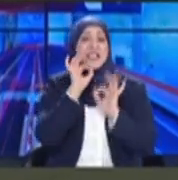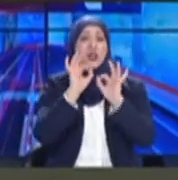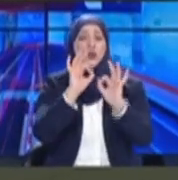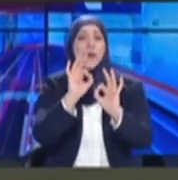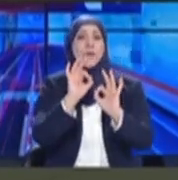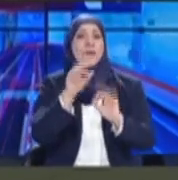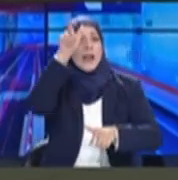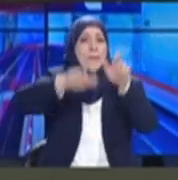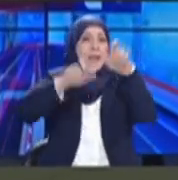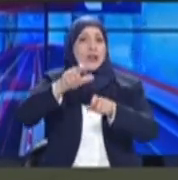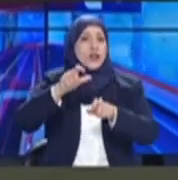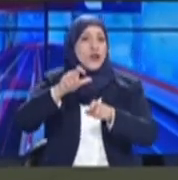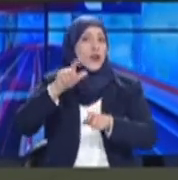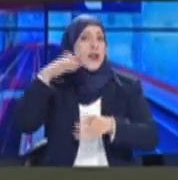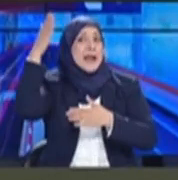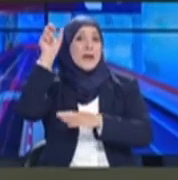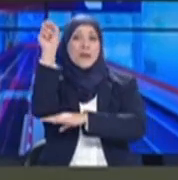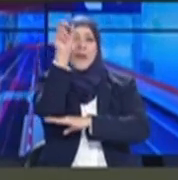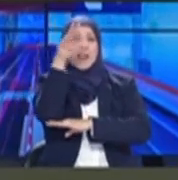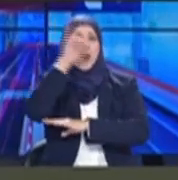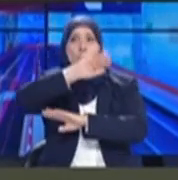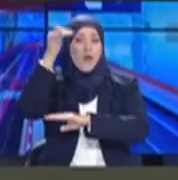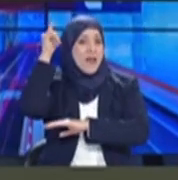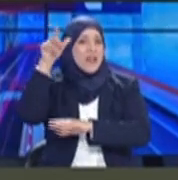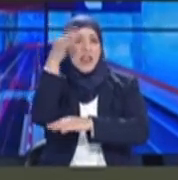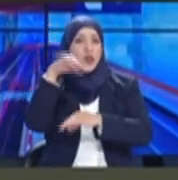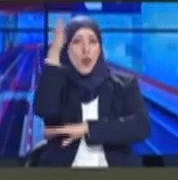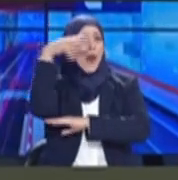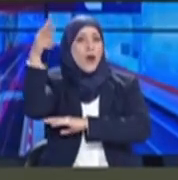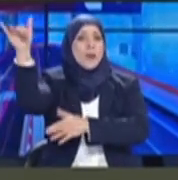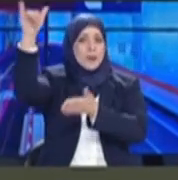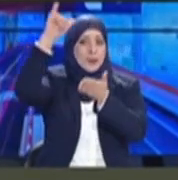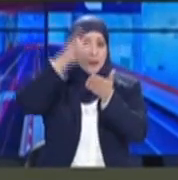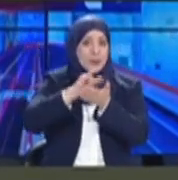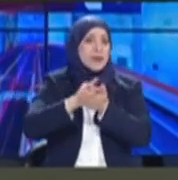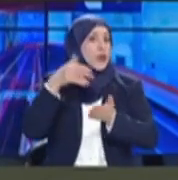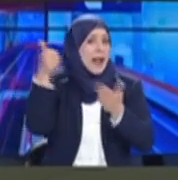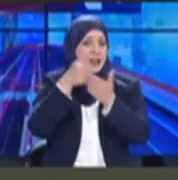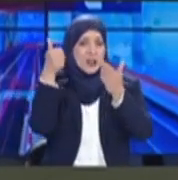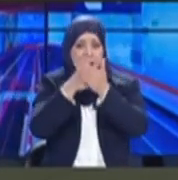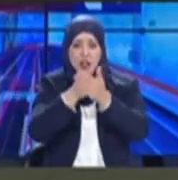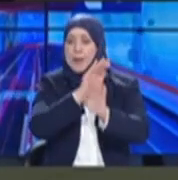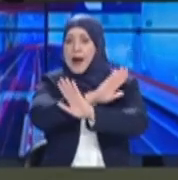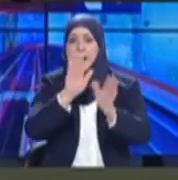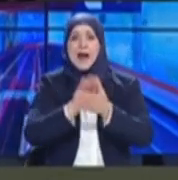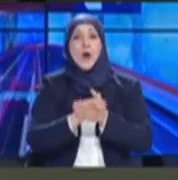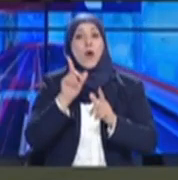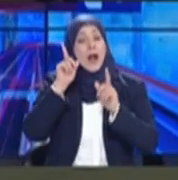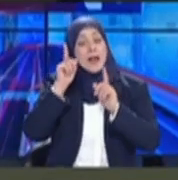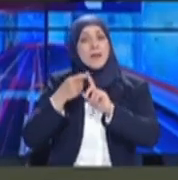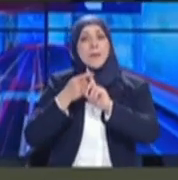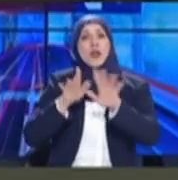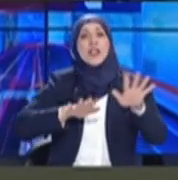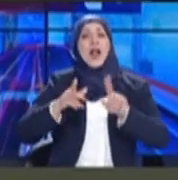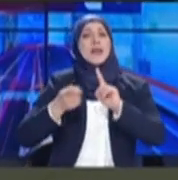او السياحه الذين انتهت فتره اجازاتهم في المنطقه السياحيه الرئيس في الحقيقه حذر كبير ولكن